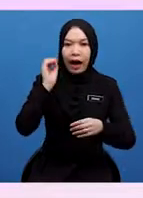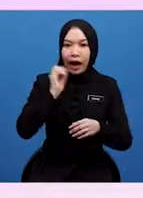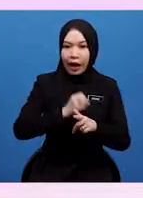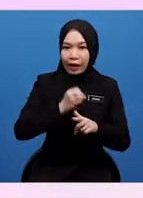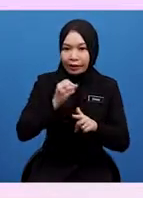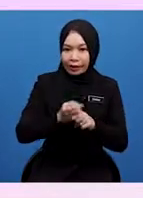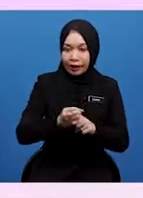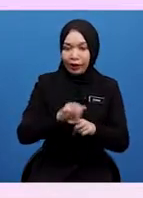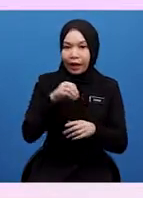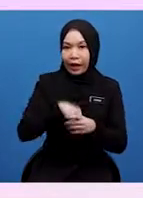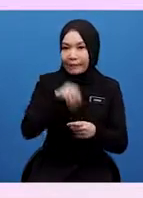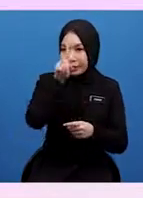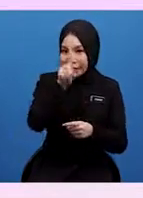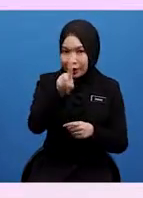masa.